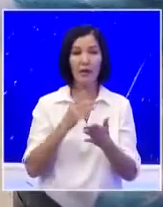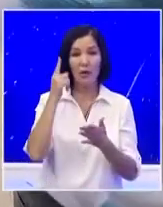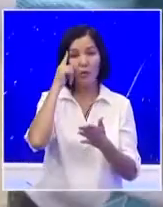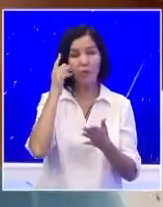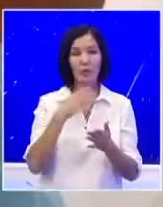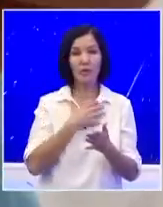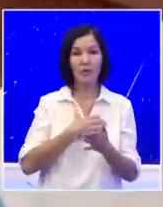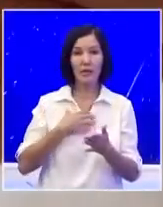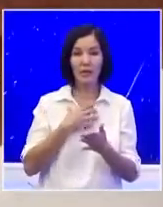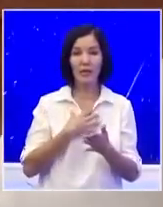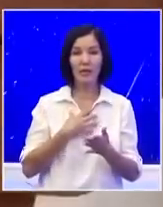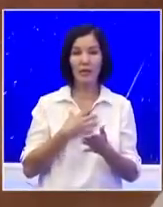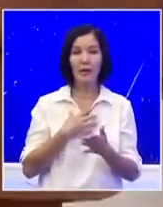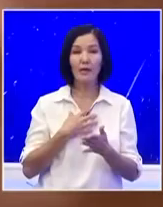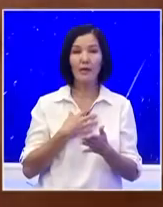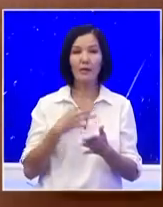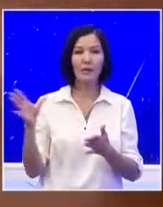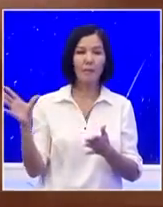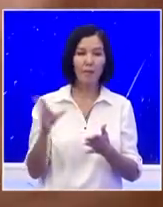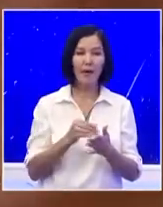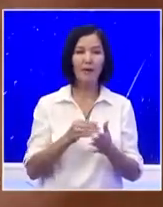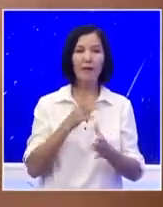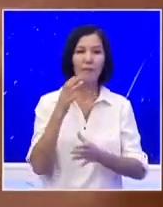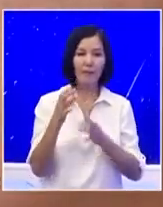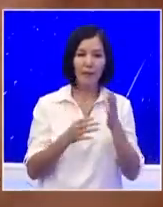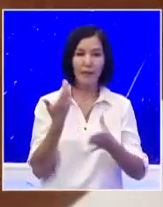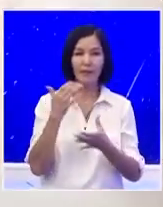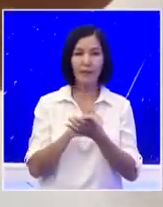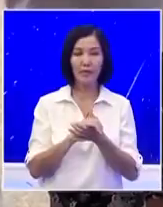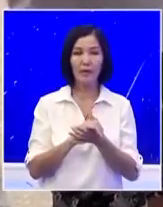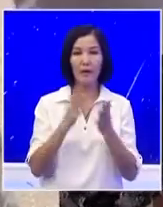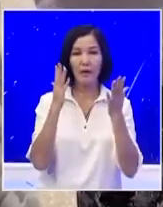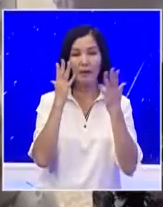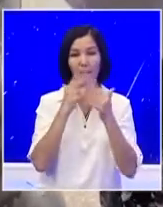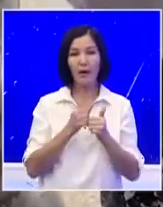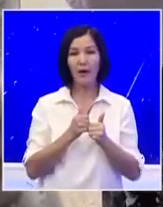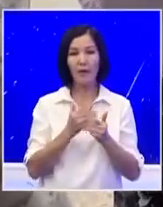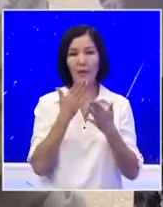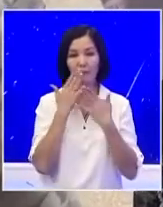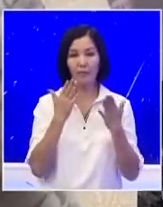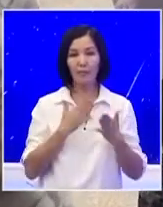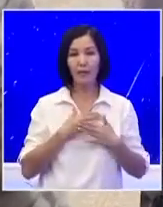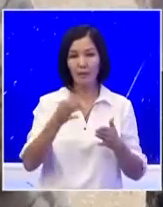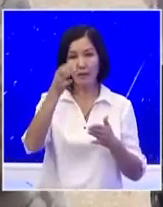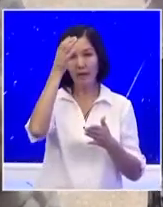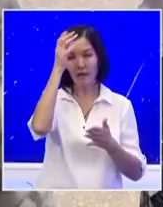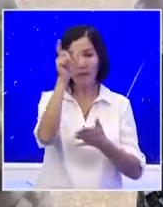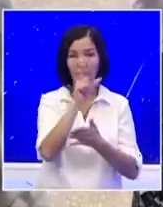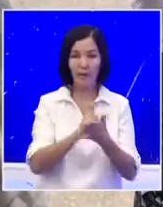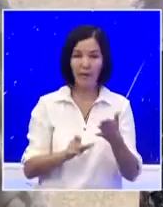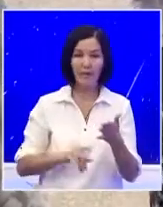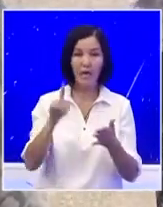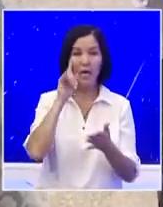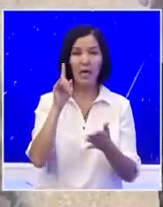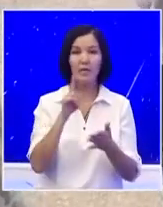жойған жоқ. Абай күллі адамзат игілігі. Оның поэзиясы махаббат пен даналықтың поэзиясы. Сол себепті де қазақ елі